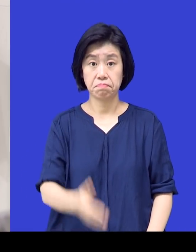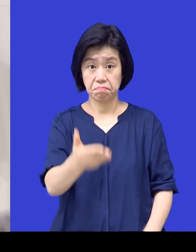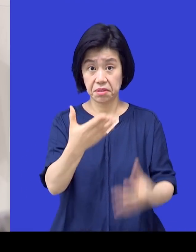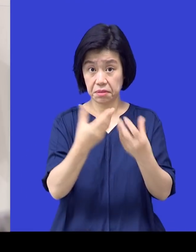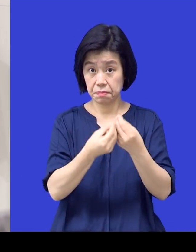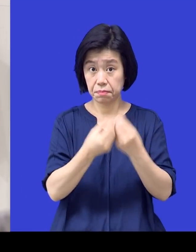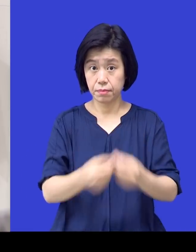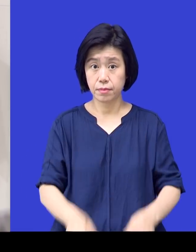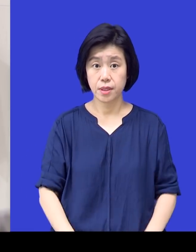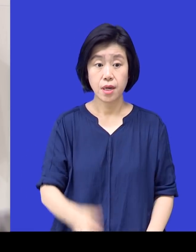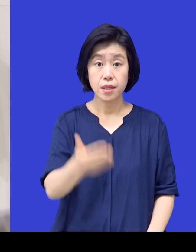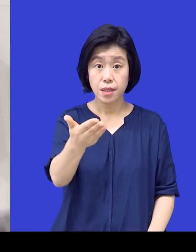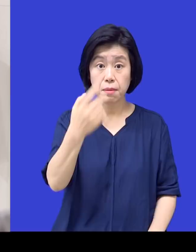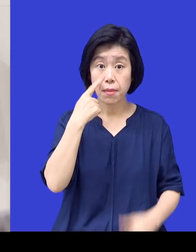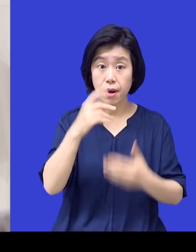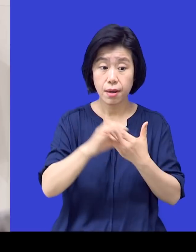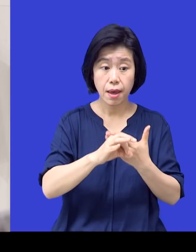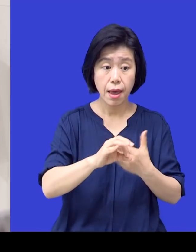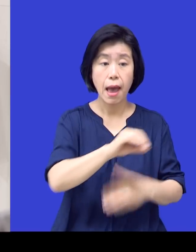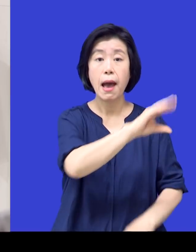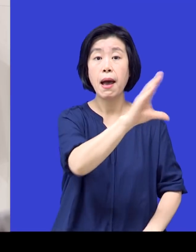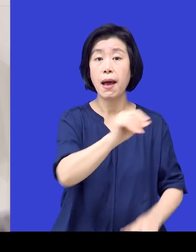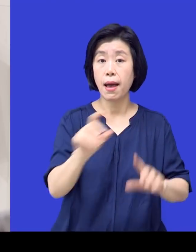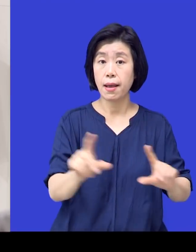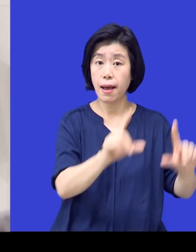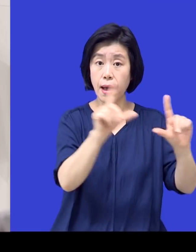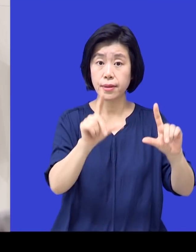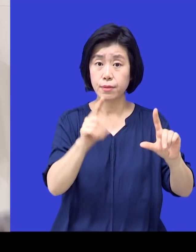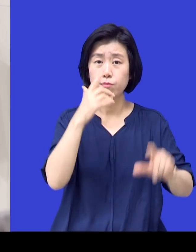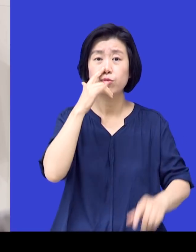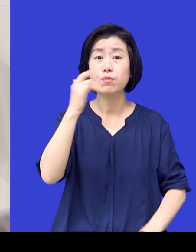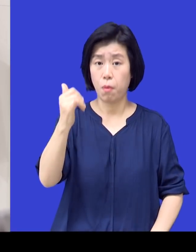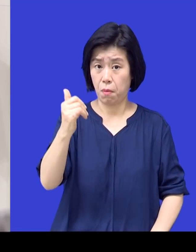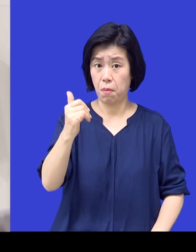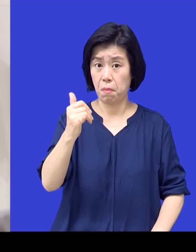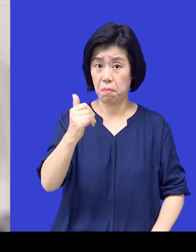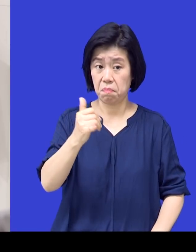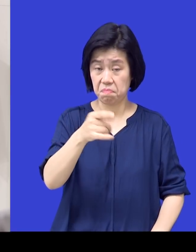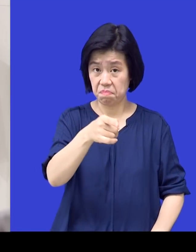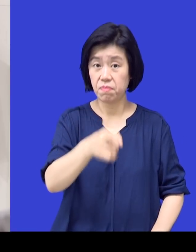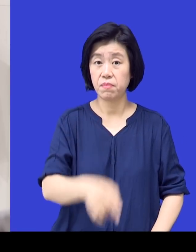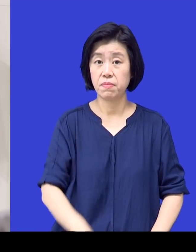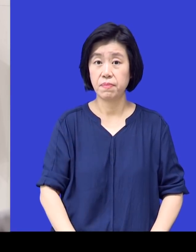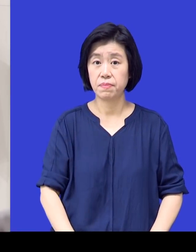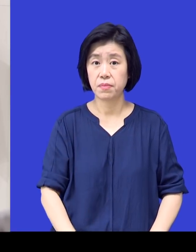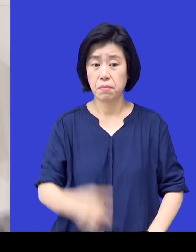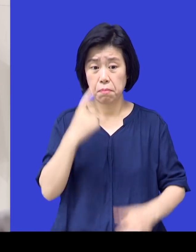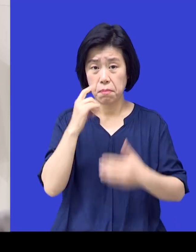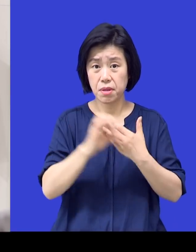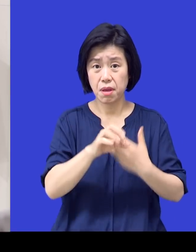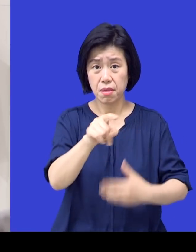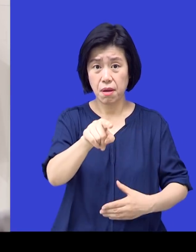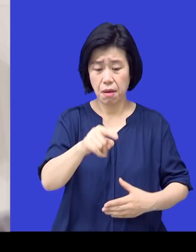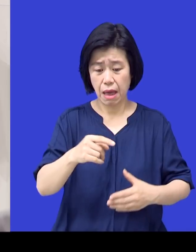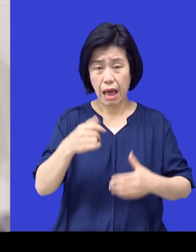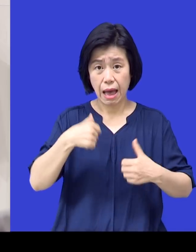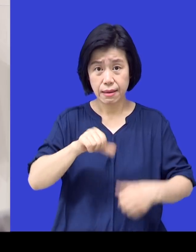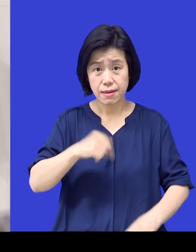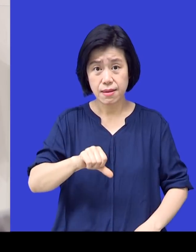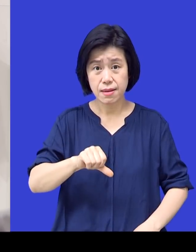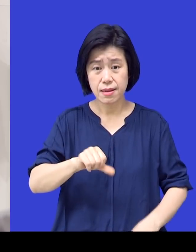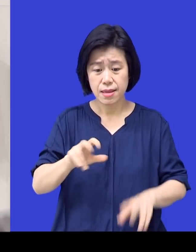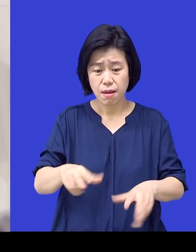사는 부모라고 생각하라고. 너의 품에 지금 아이가 완전히 뼈만 남아가지고